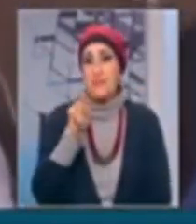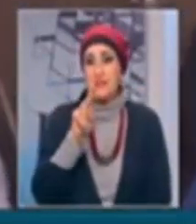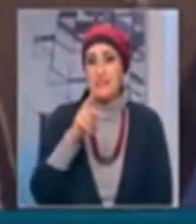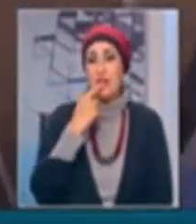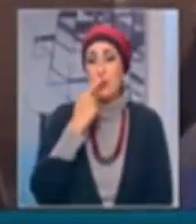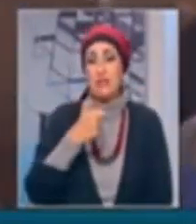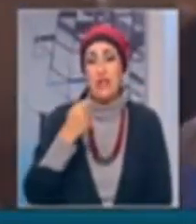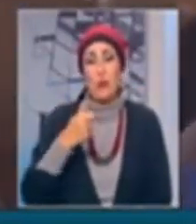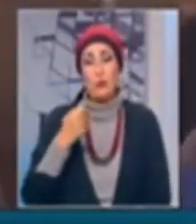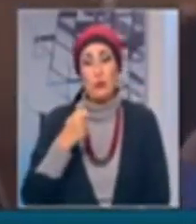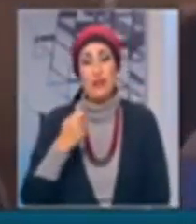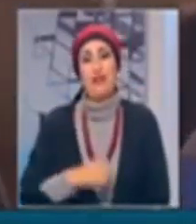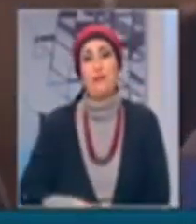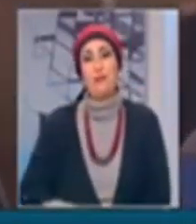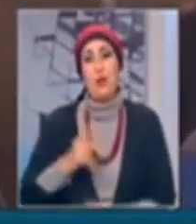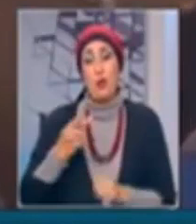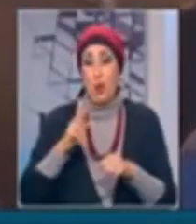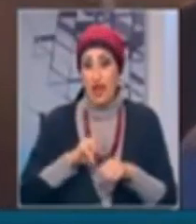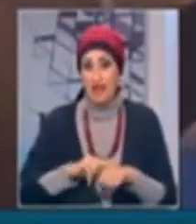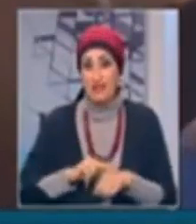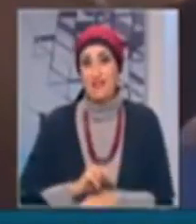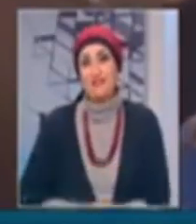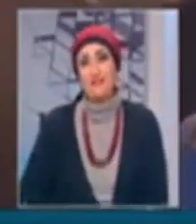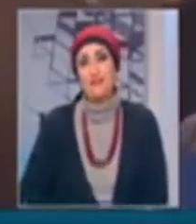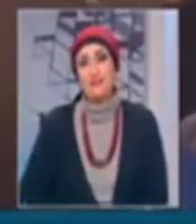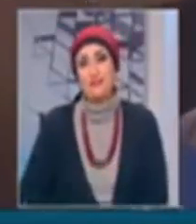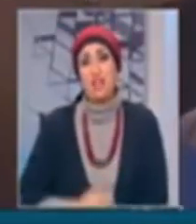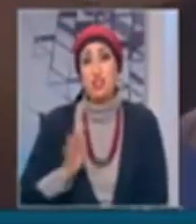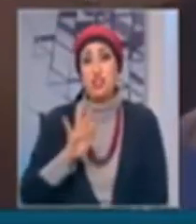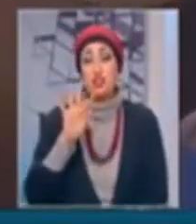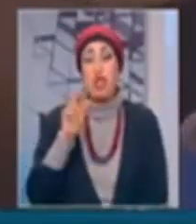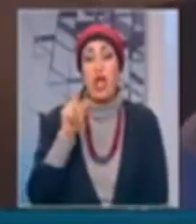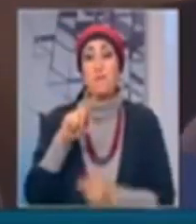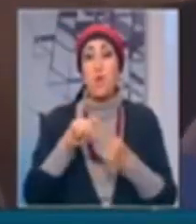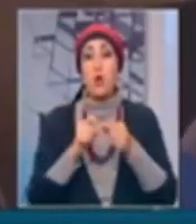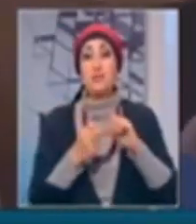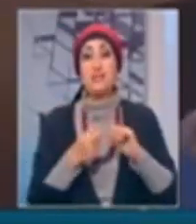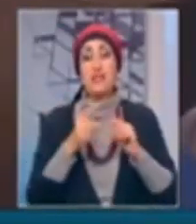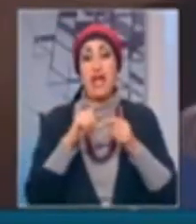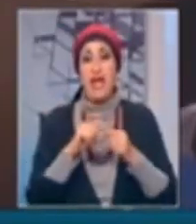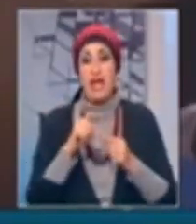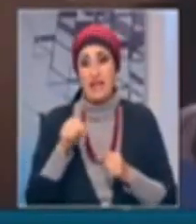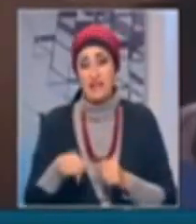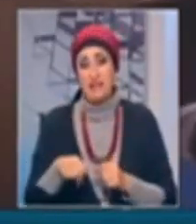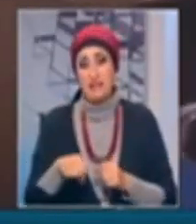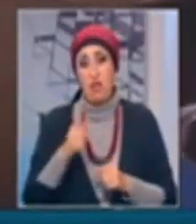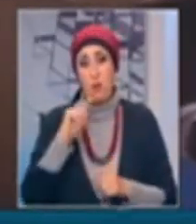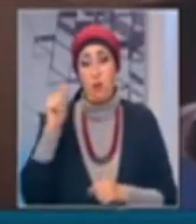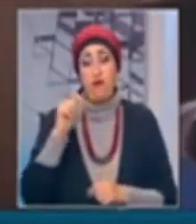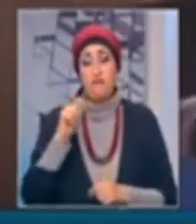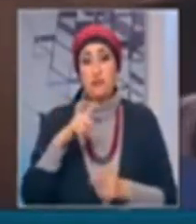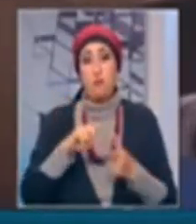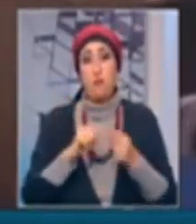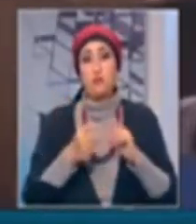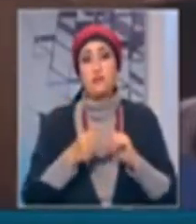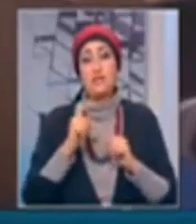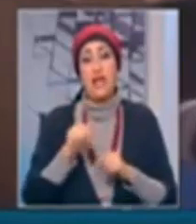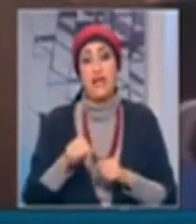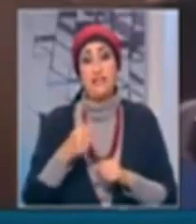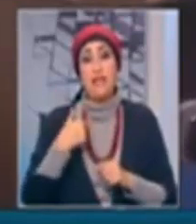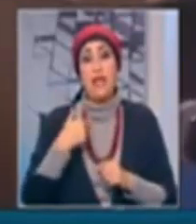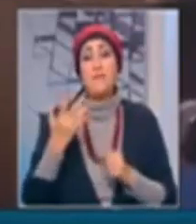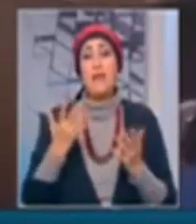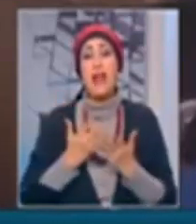المسيحيين، ونهنئ أيضا الشعب البورسعيدي ومعالي الوزير محافظ بورسعيد